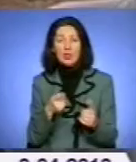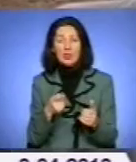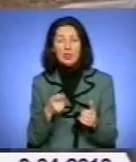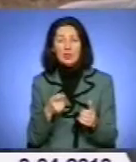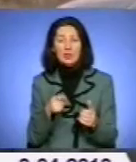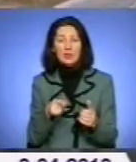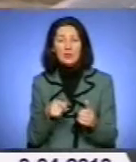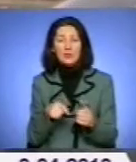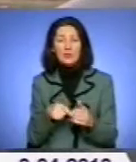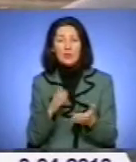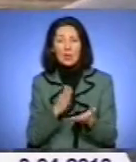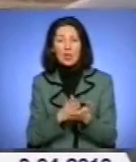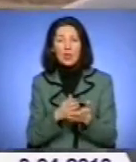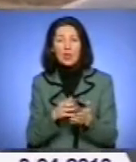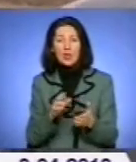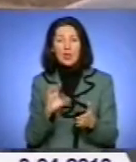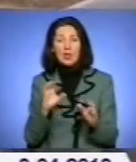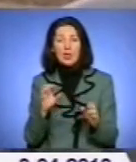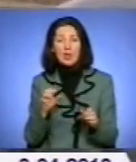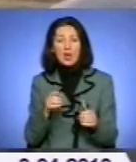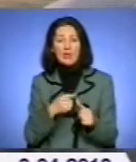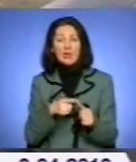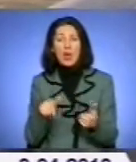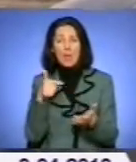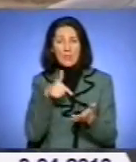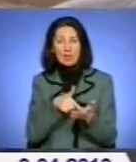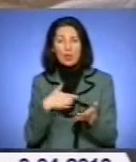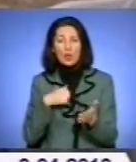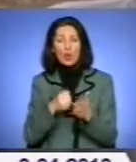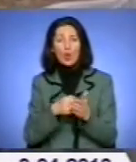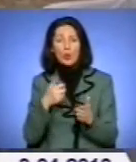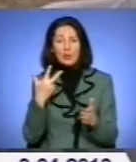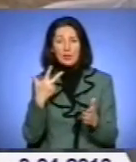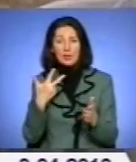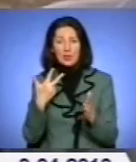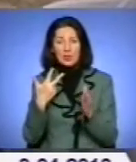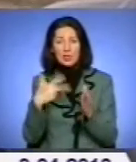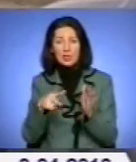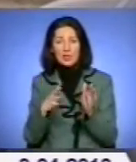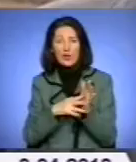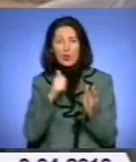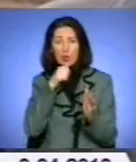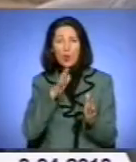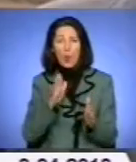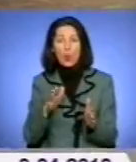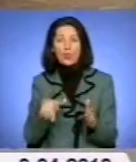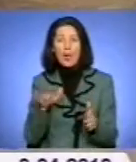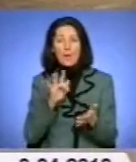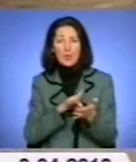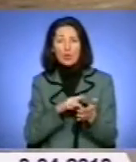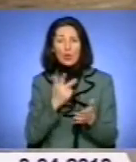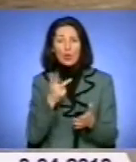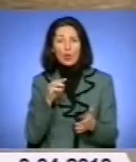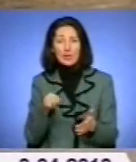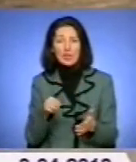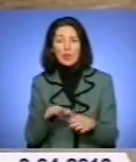міста. От. І з тих пір ми до 39-го року були містом, десь примірно з 3-тисячним населенням.